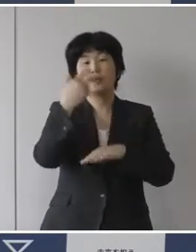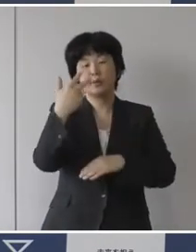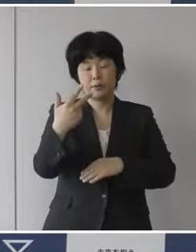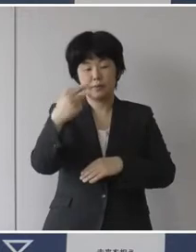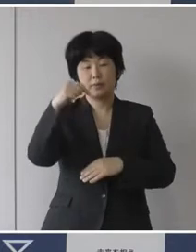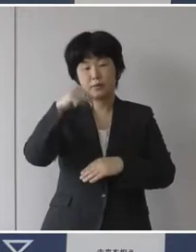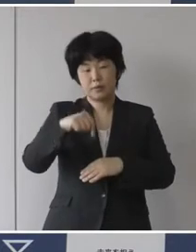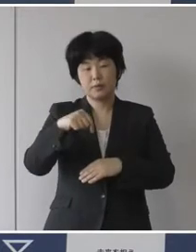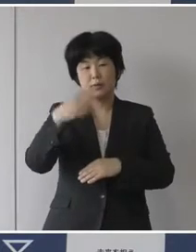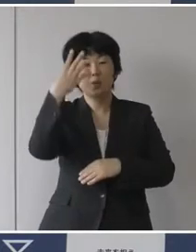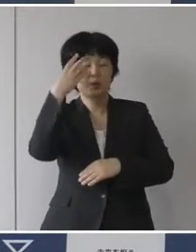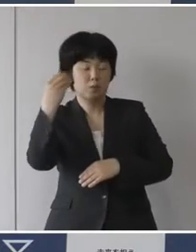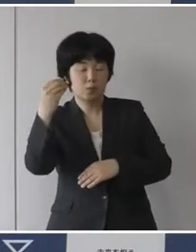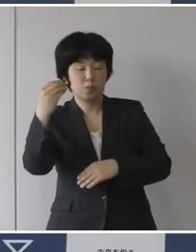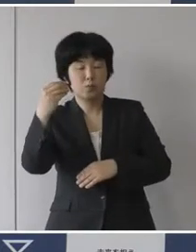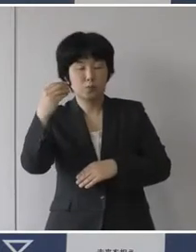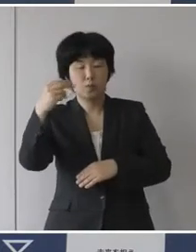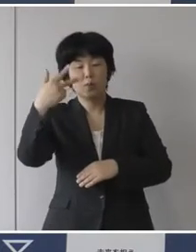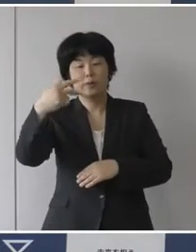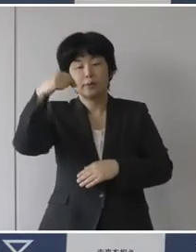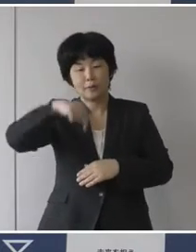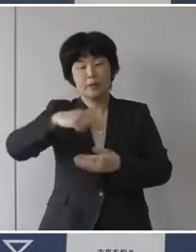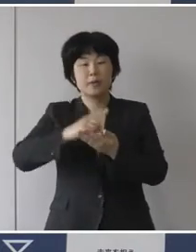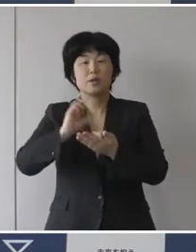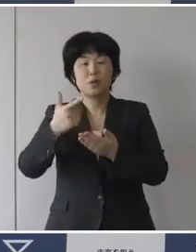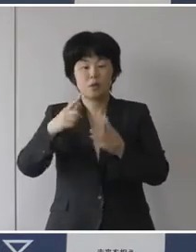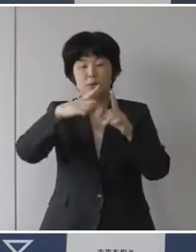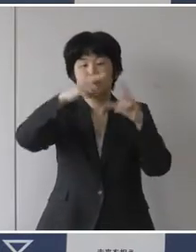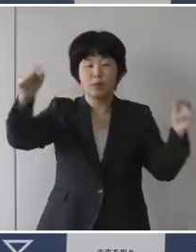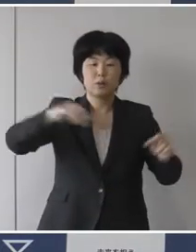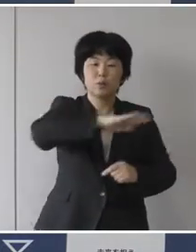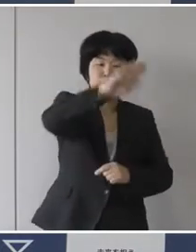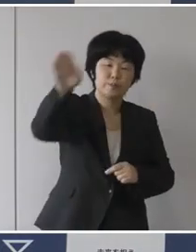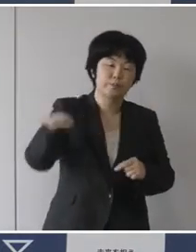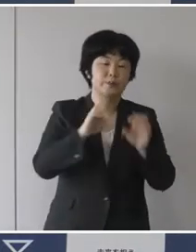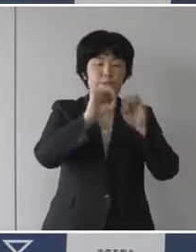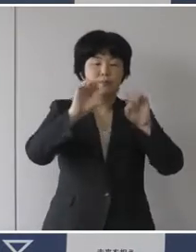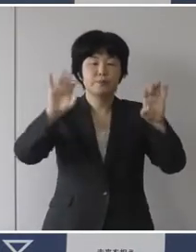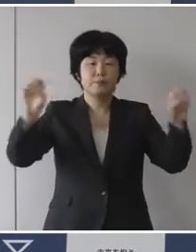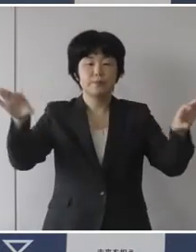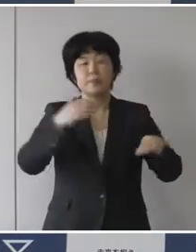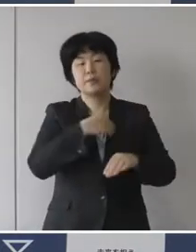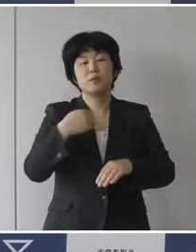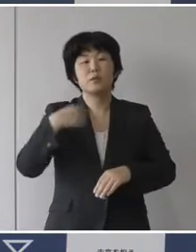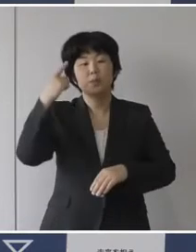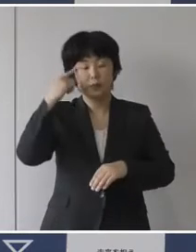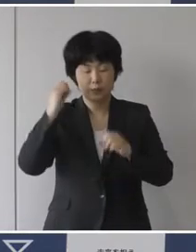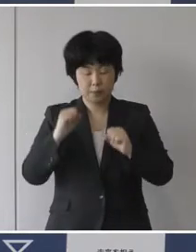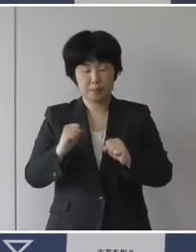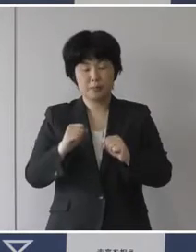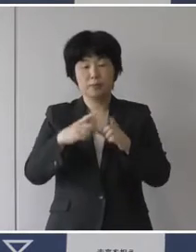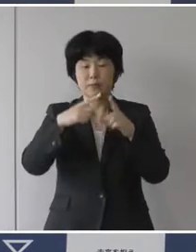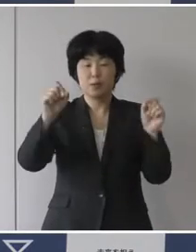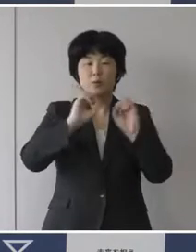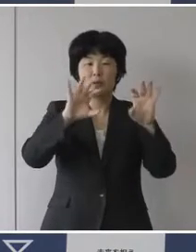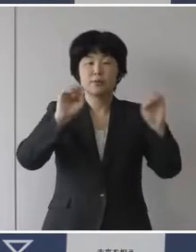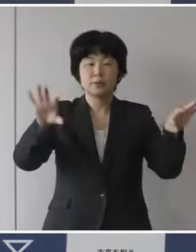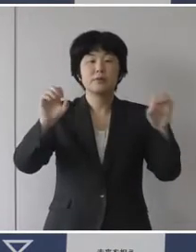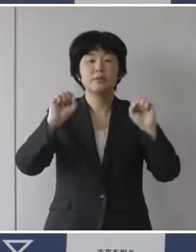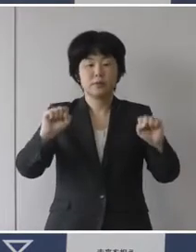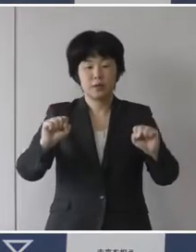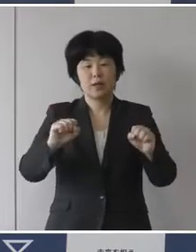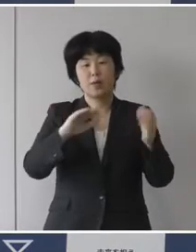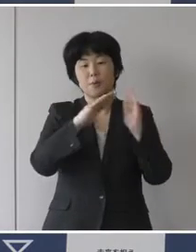ますが、日本全国に発信をされて、そして町の活性化や人の流れづくりに、つなが